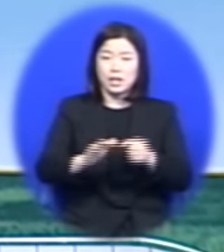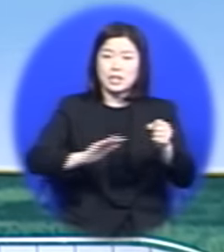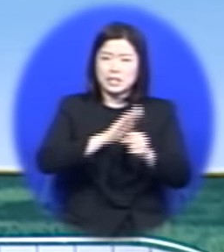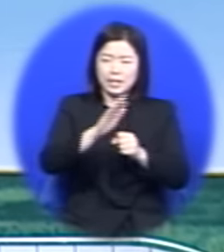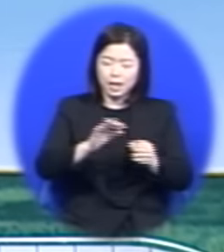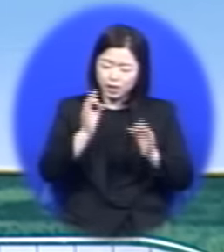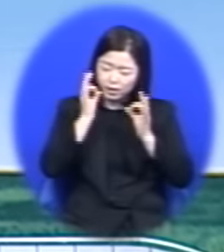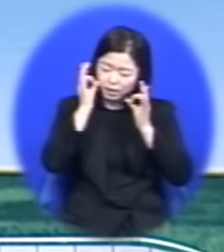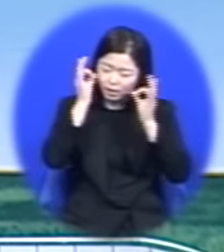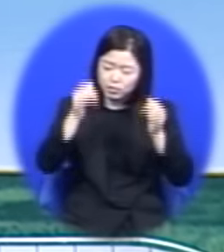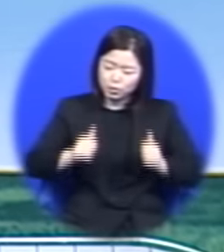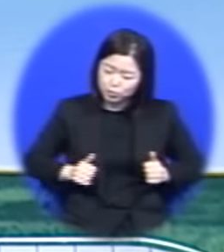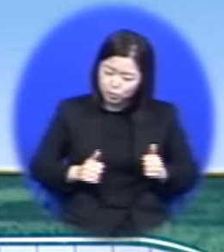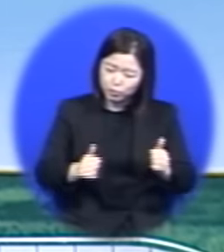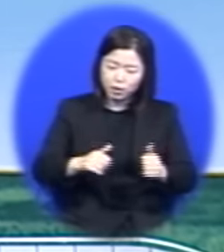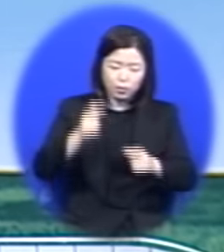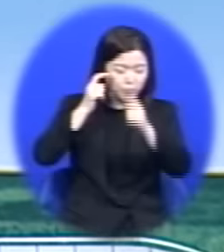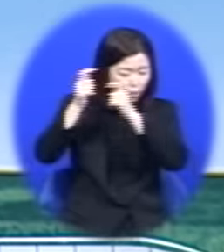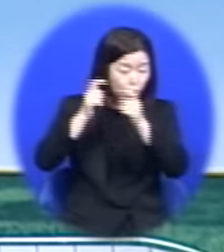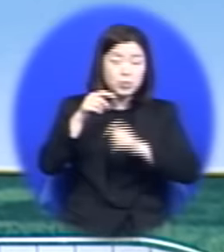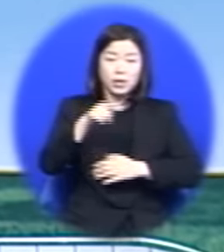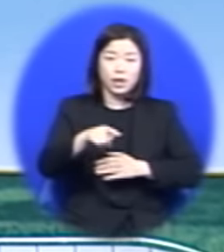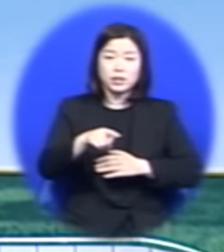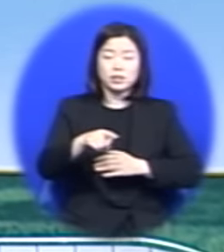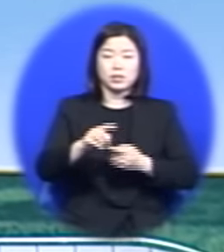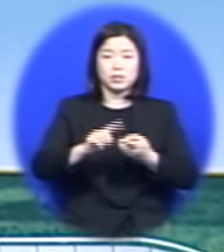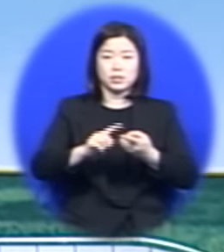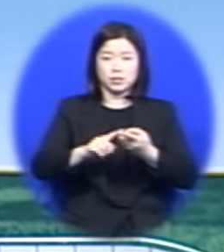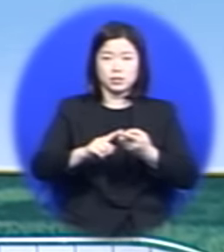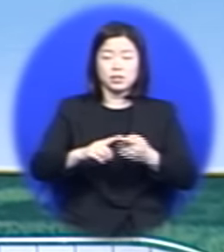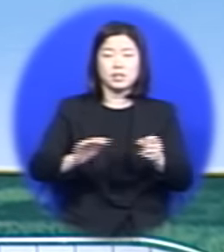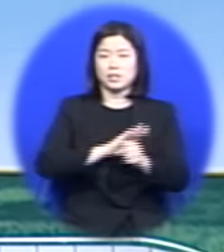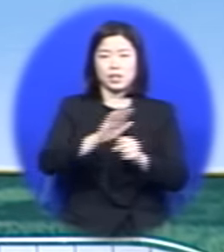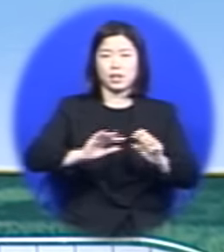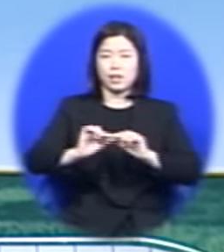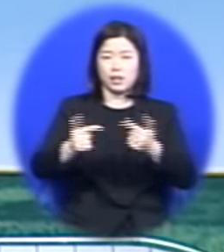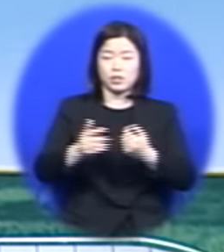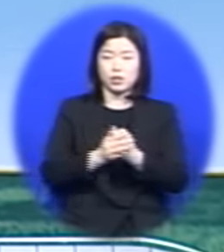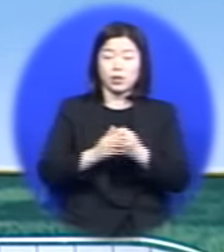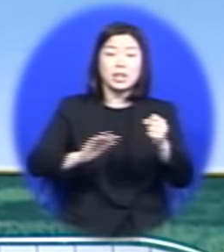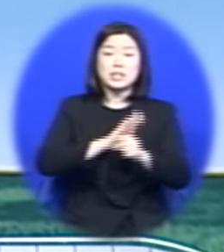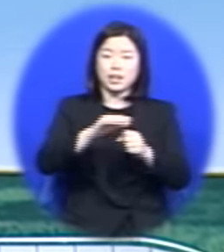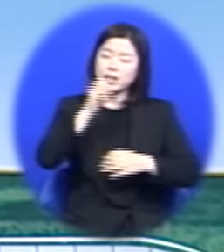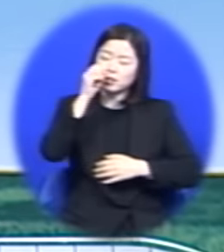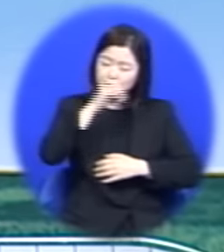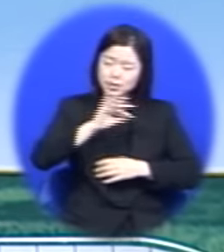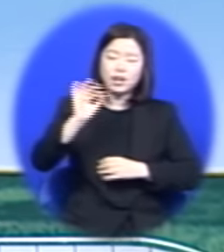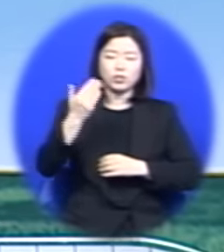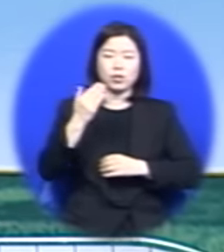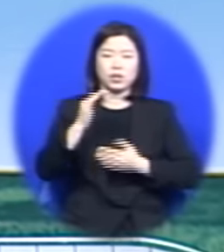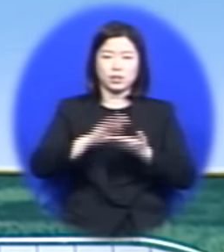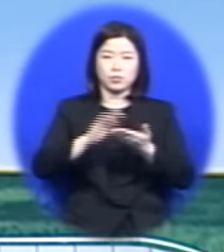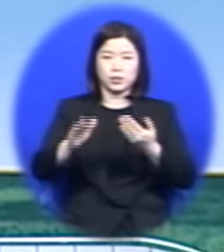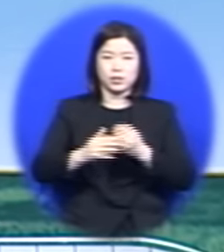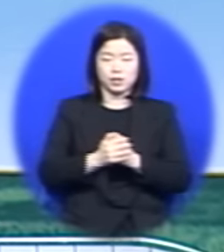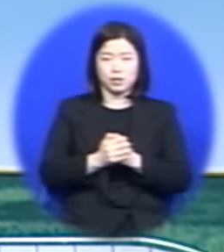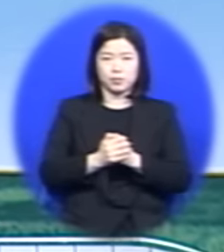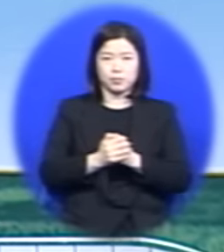사랑하려고 애를 쓰고 노력하고 고민하는 것은 이미 사랑 아닙니다. 사랑은 그냥 되어져야 돼요.